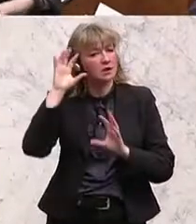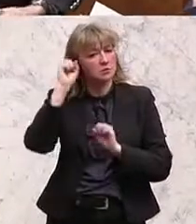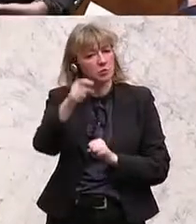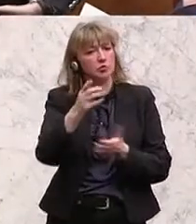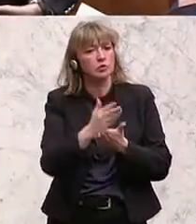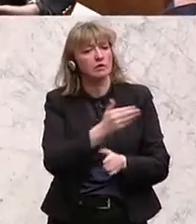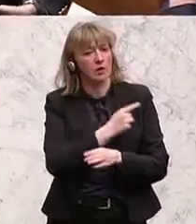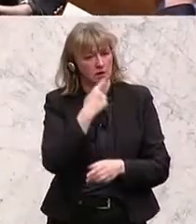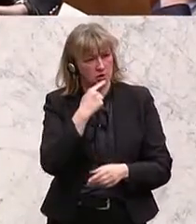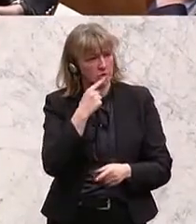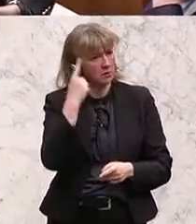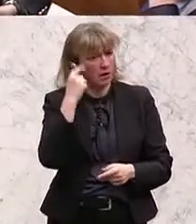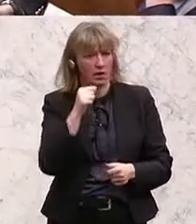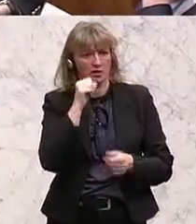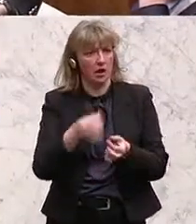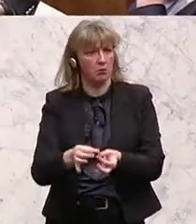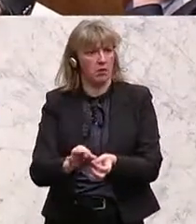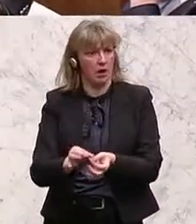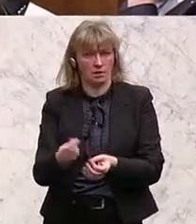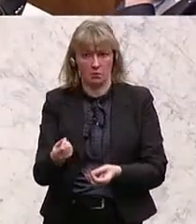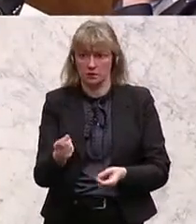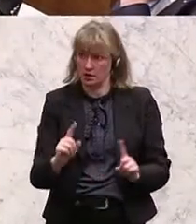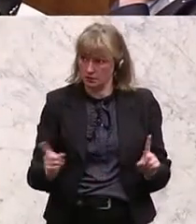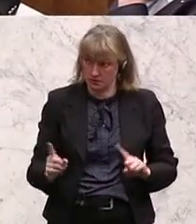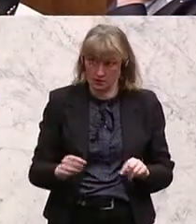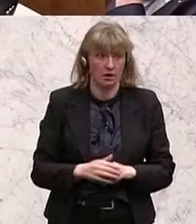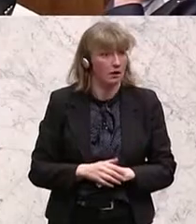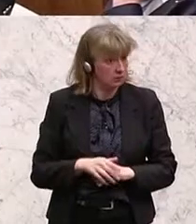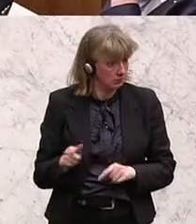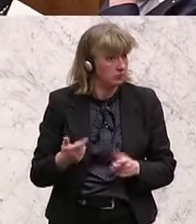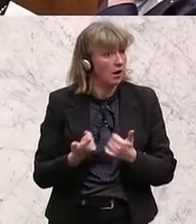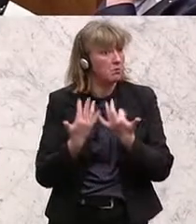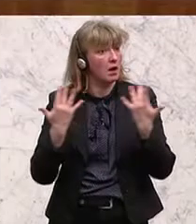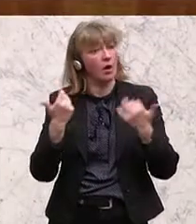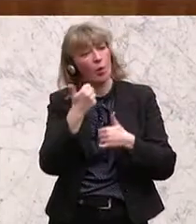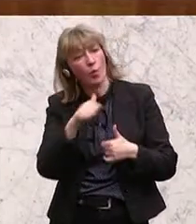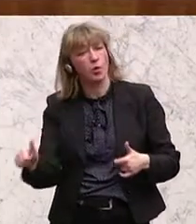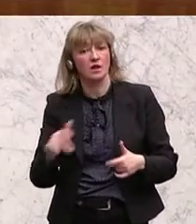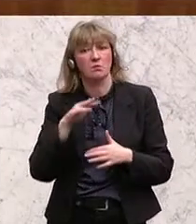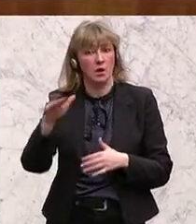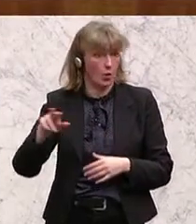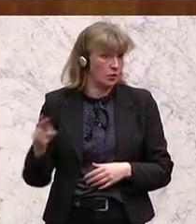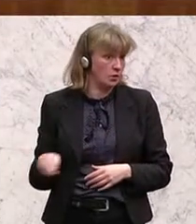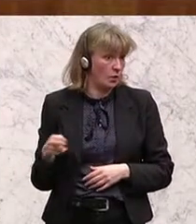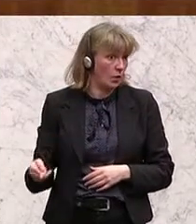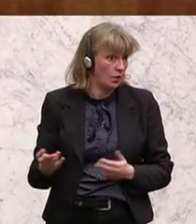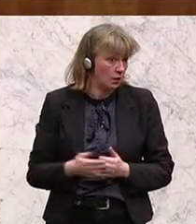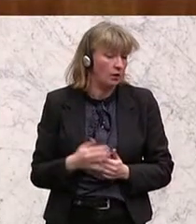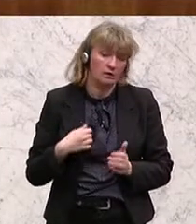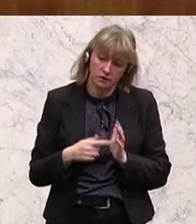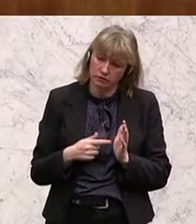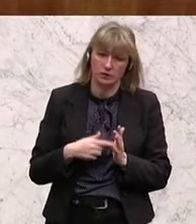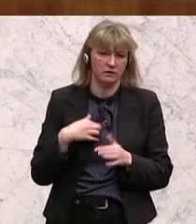vorher angesprochen, da geht es ja nicht um Bagatellbeträge, sondern wir reden hier von mehreren hundert Millionen Euro und hier fordern